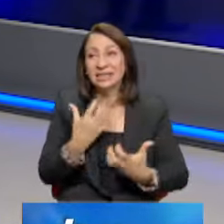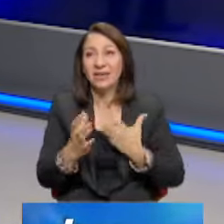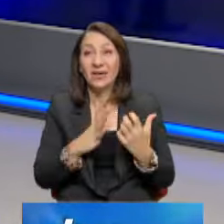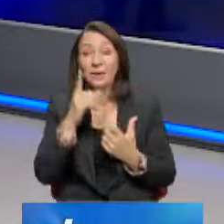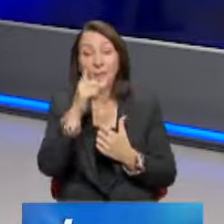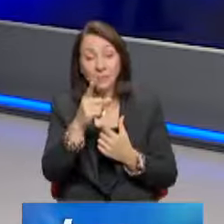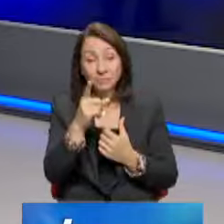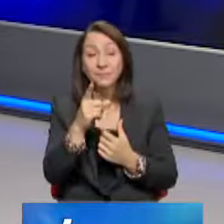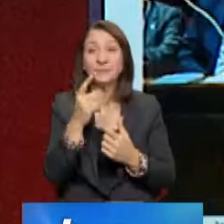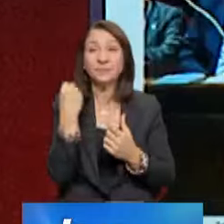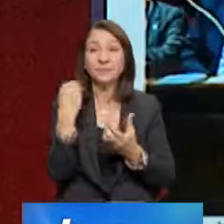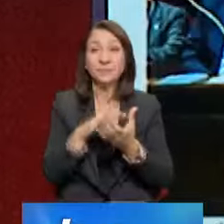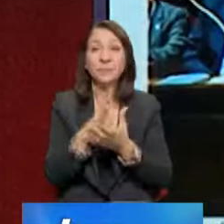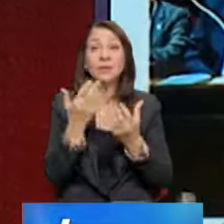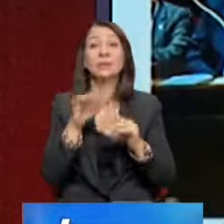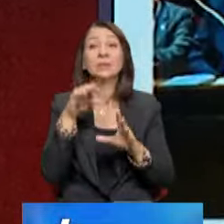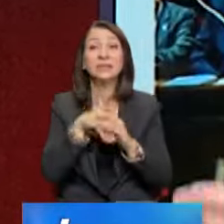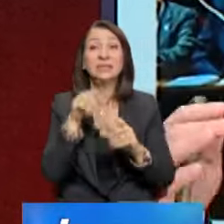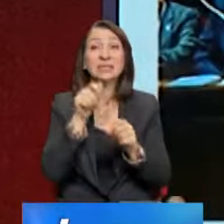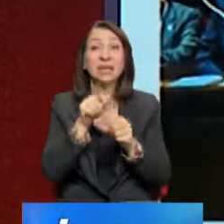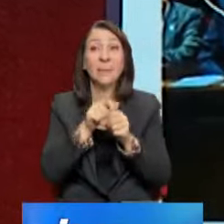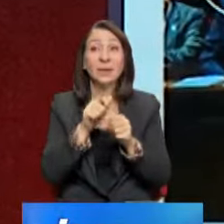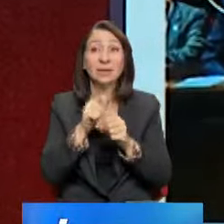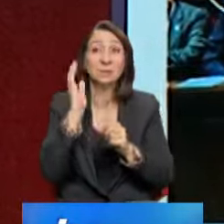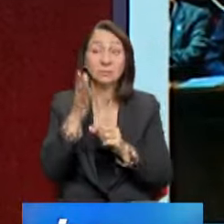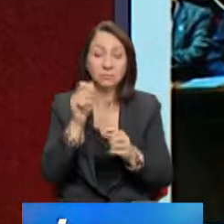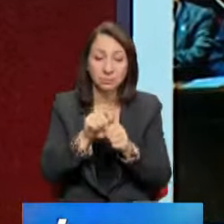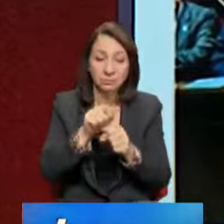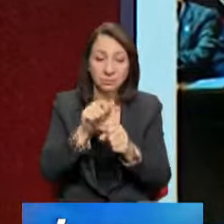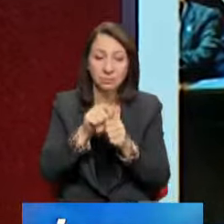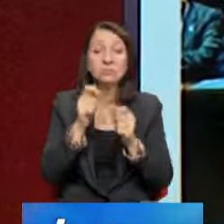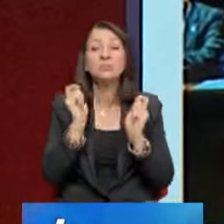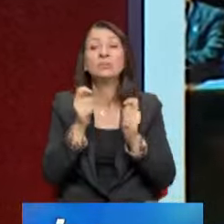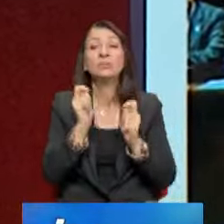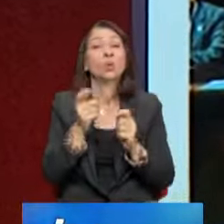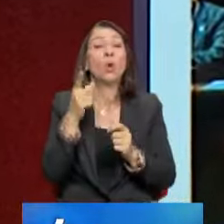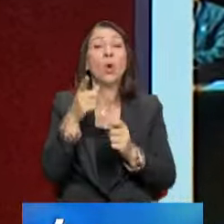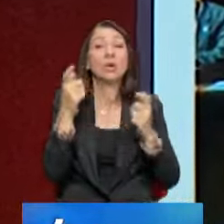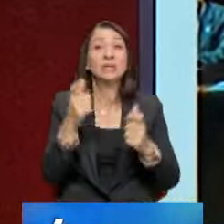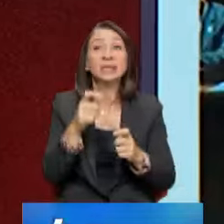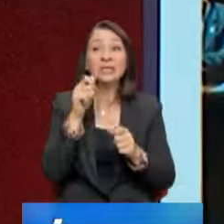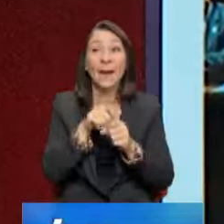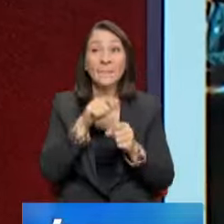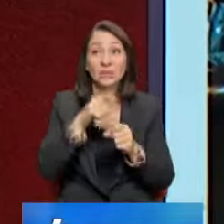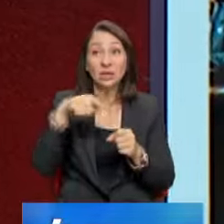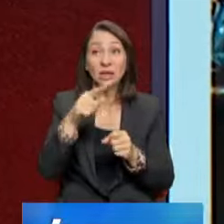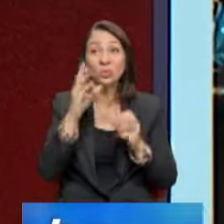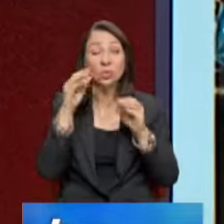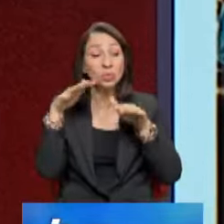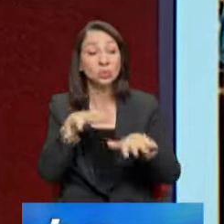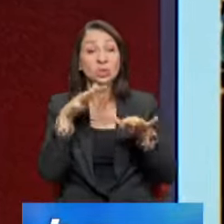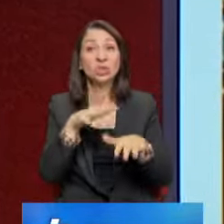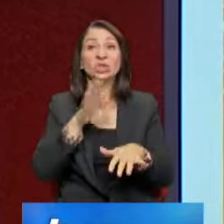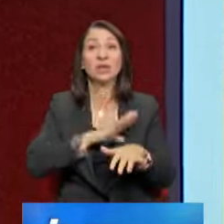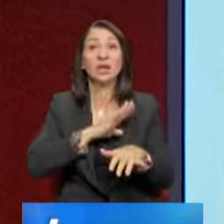Bakın, vatandaş yeni ayakkabı alamadığı için tamirhanelere koşuyor. Orada da tamirciler yoğunluktan